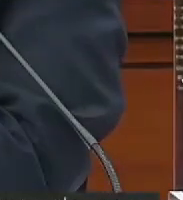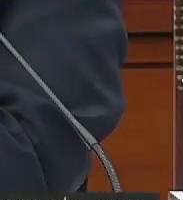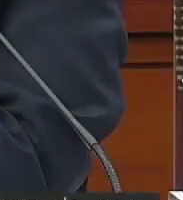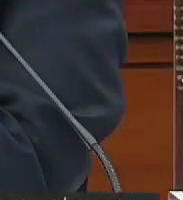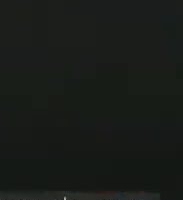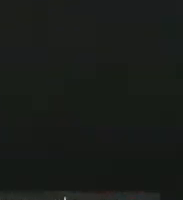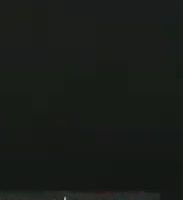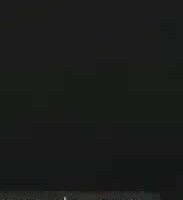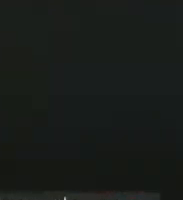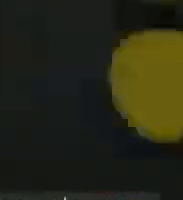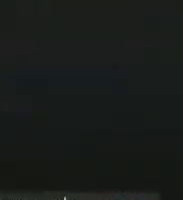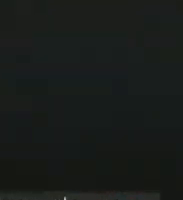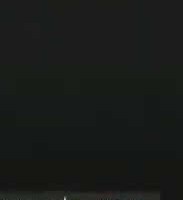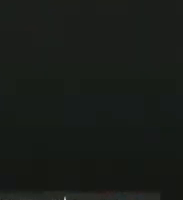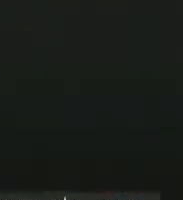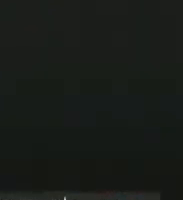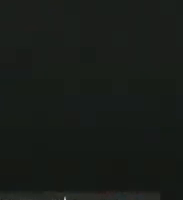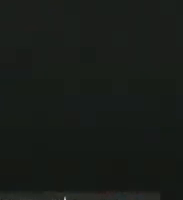검사가